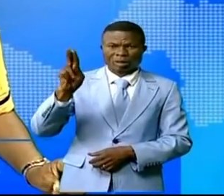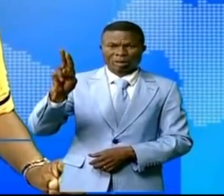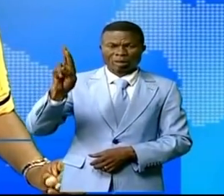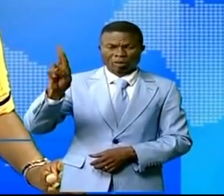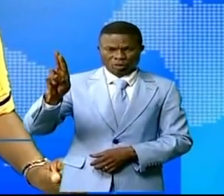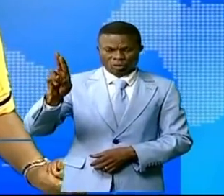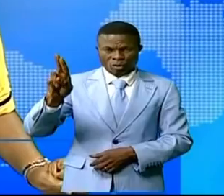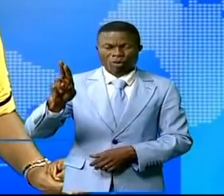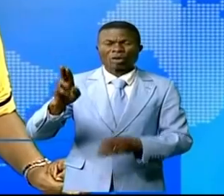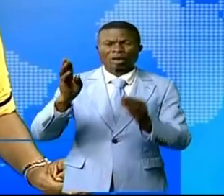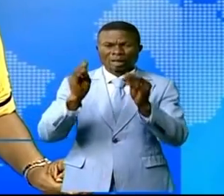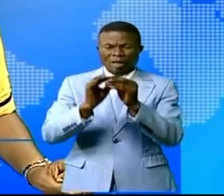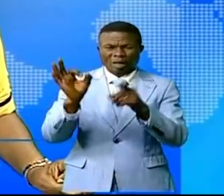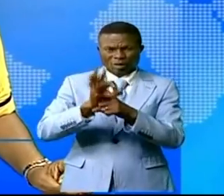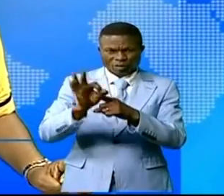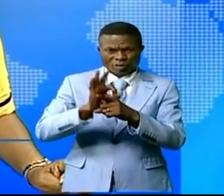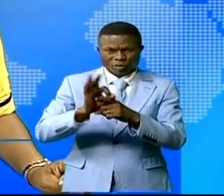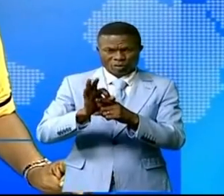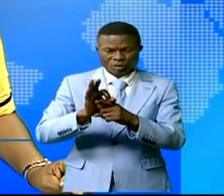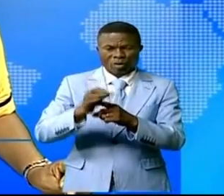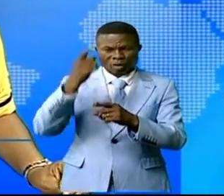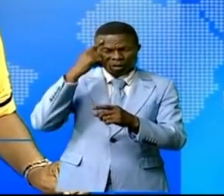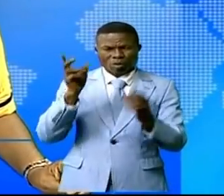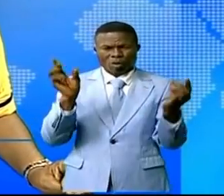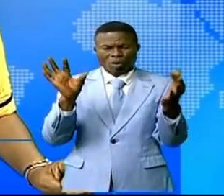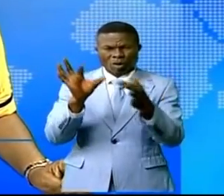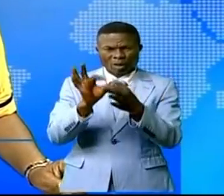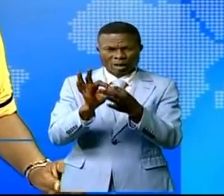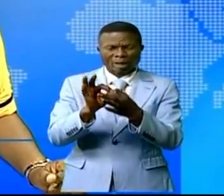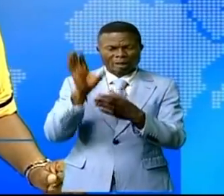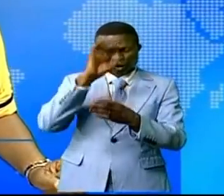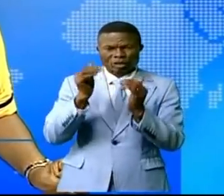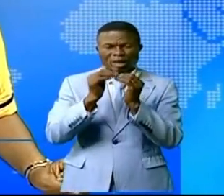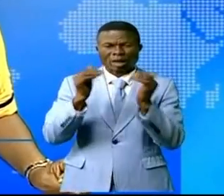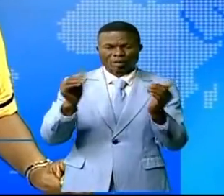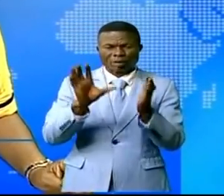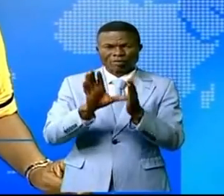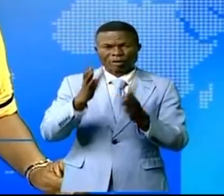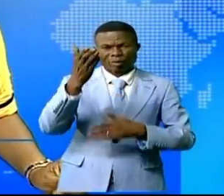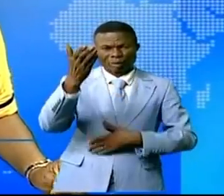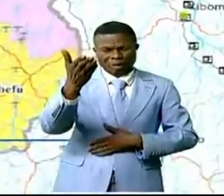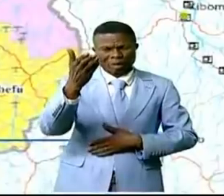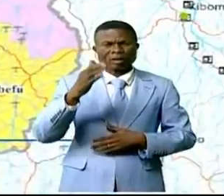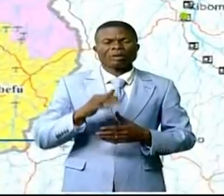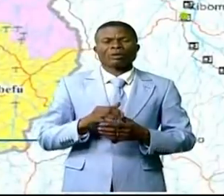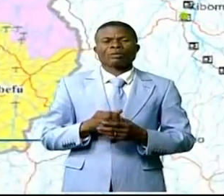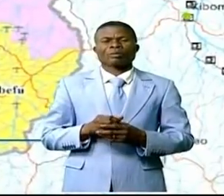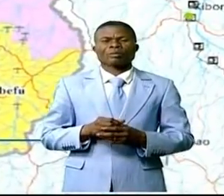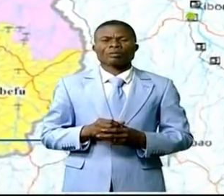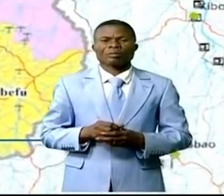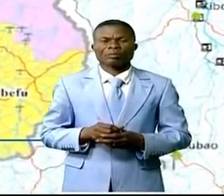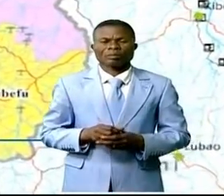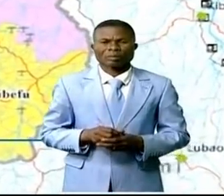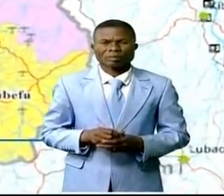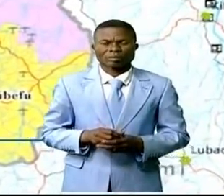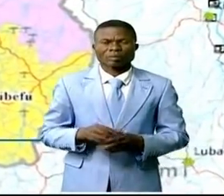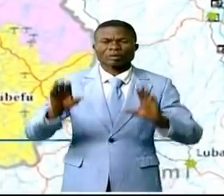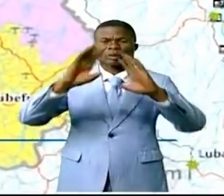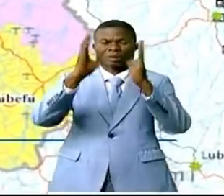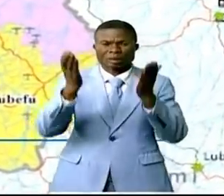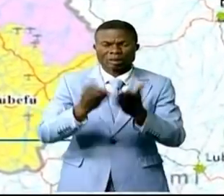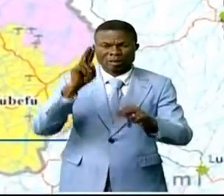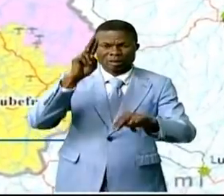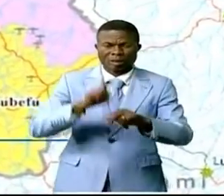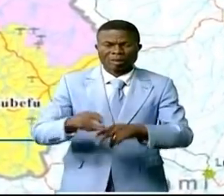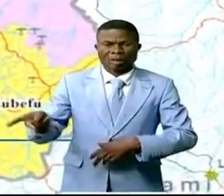de rapprochement pour une cohabitation pacifique. Images et commentaires. Les communautés vivant dans